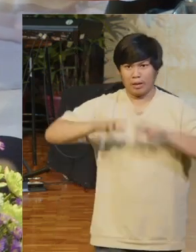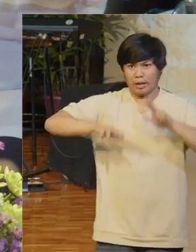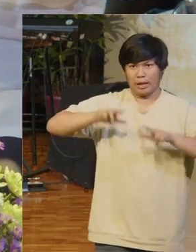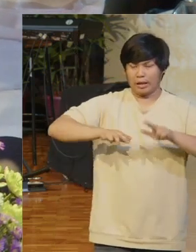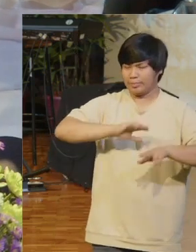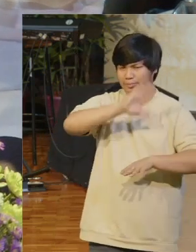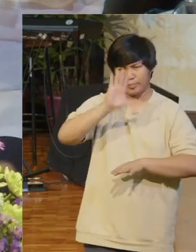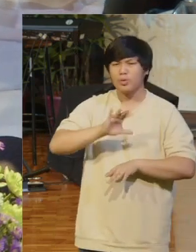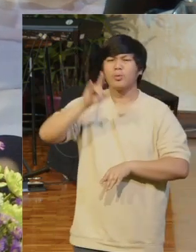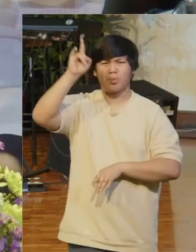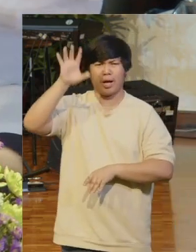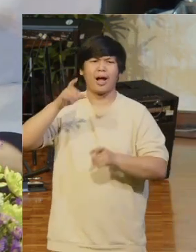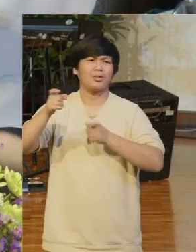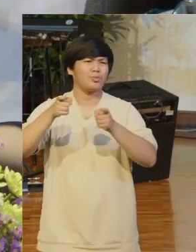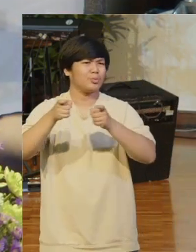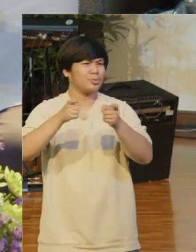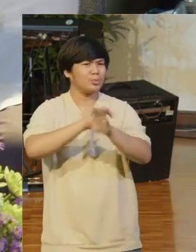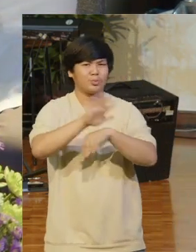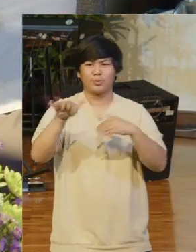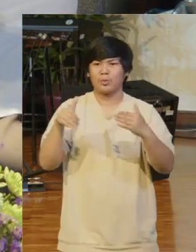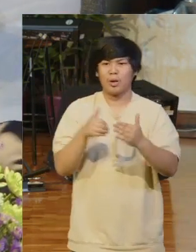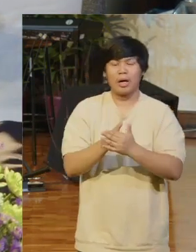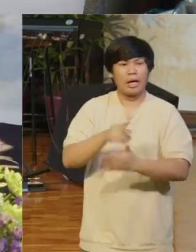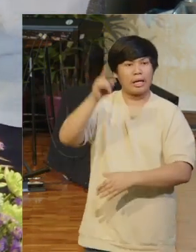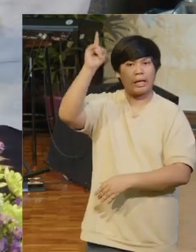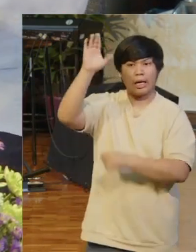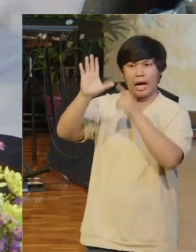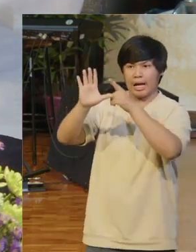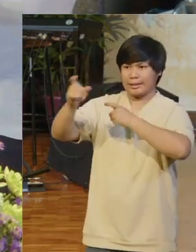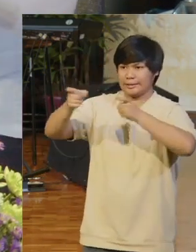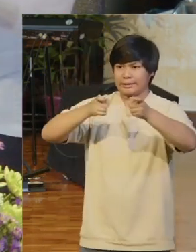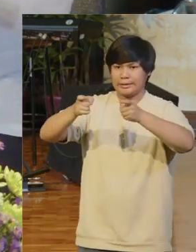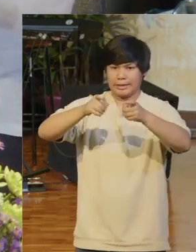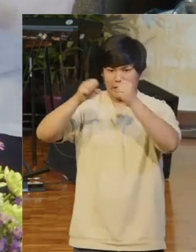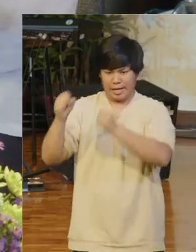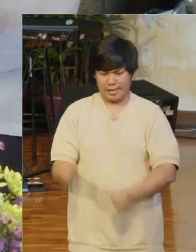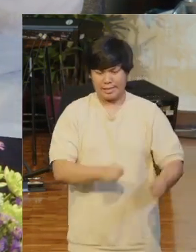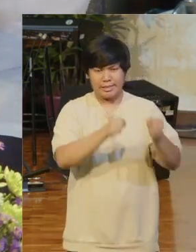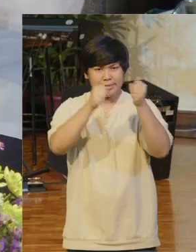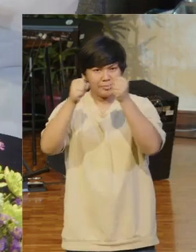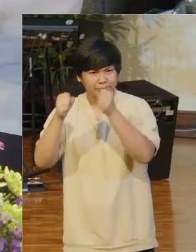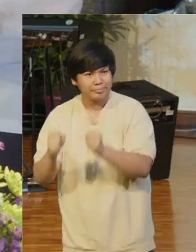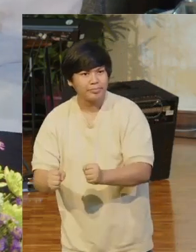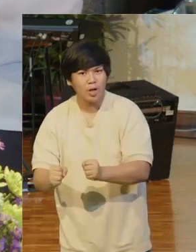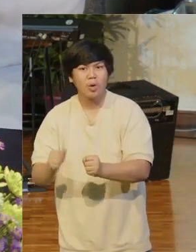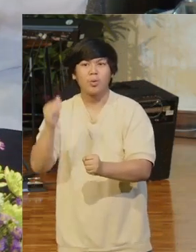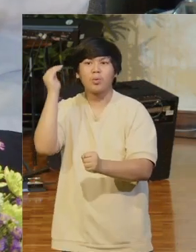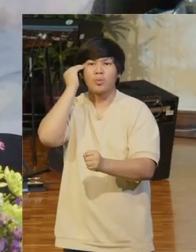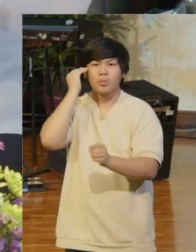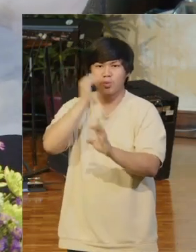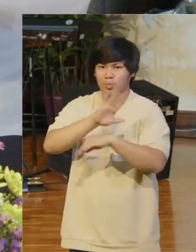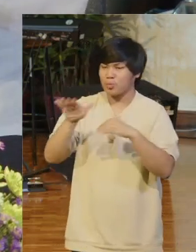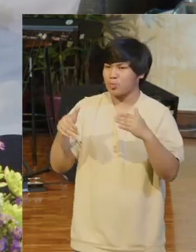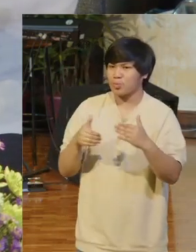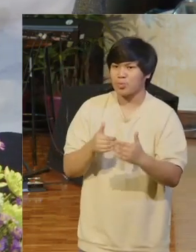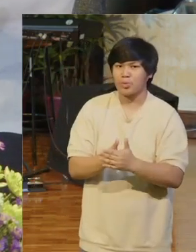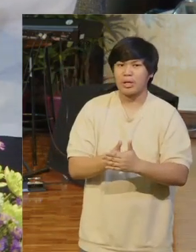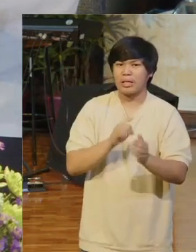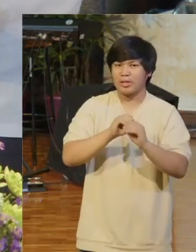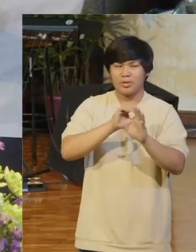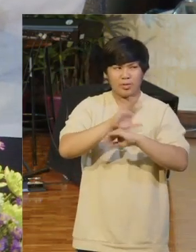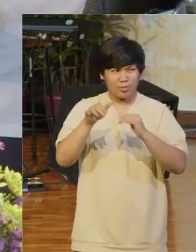ang naghahari sa lahat. Na ang naghahari sa lahat ay makapangyarihan sa lahat, nakakaalam ng lahat, sumasa lahat ng